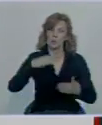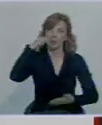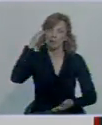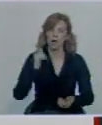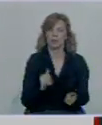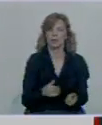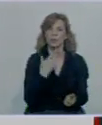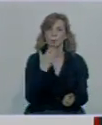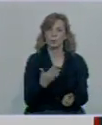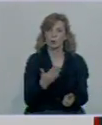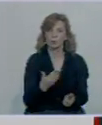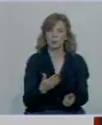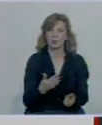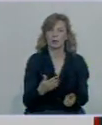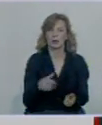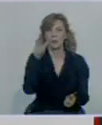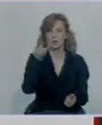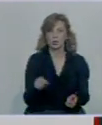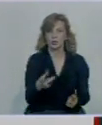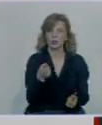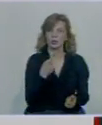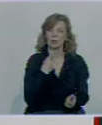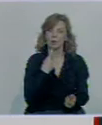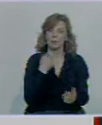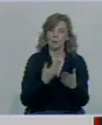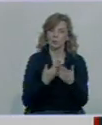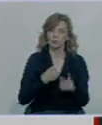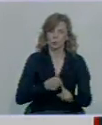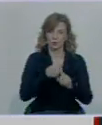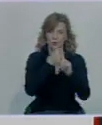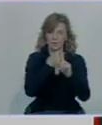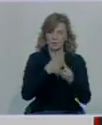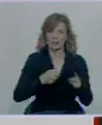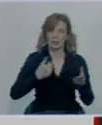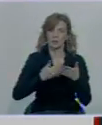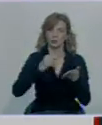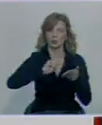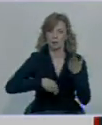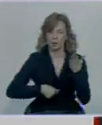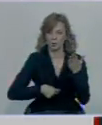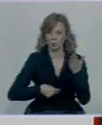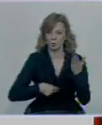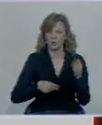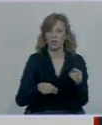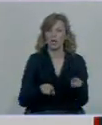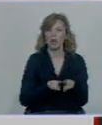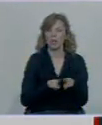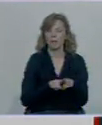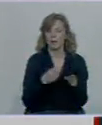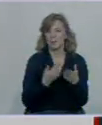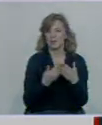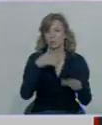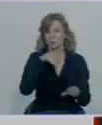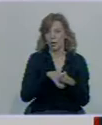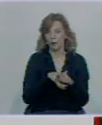Le mulțumim craiovenilor pentru că ne-au susținut prin semnătura lor, le mulțumim craiovenilor pentru că ne-au susținut prin votul lor și la alegerile parlamentare și la alegerile